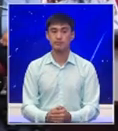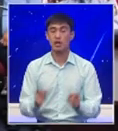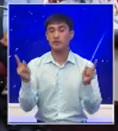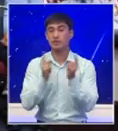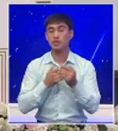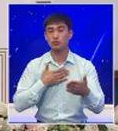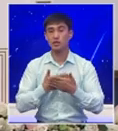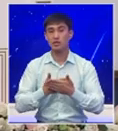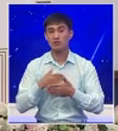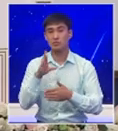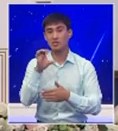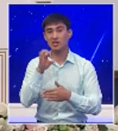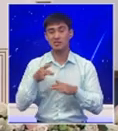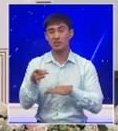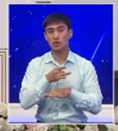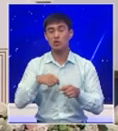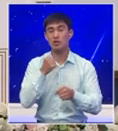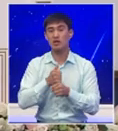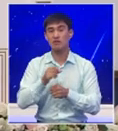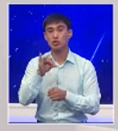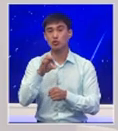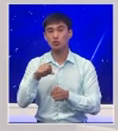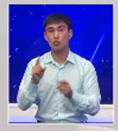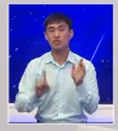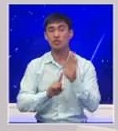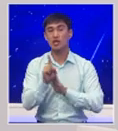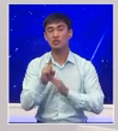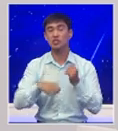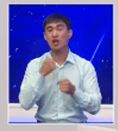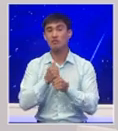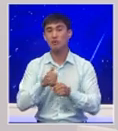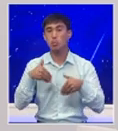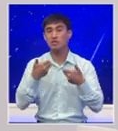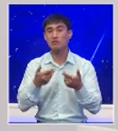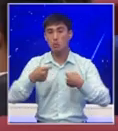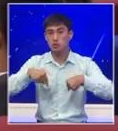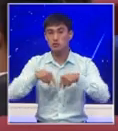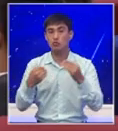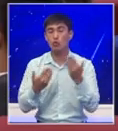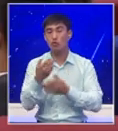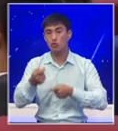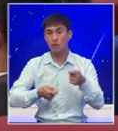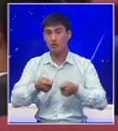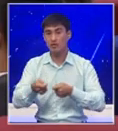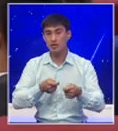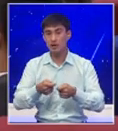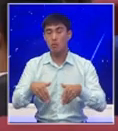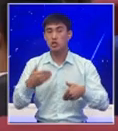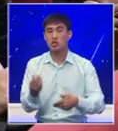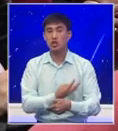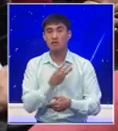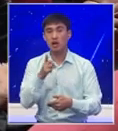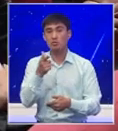Встречу с активом Сарканского района глава края ЖТСУ начал с самого основного – представления общественности нового руководителя. Пожелав